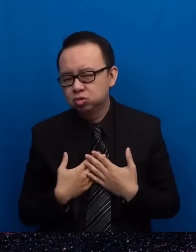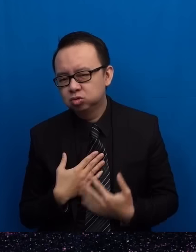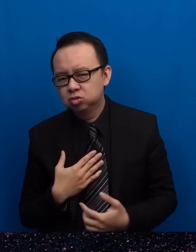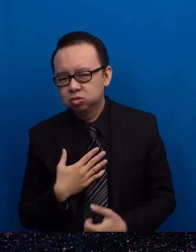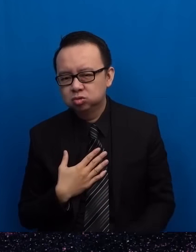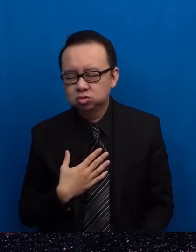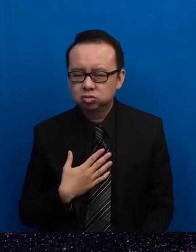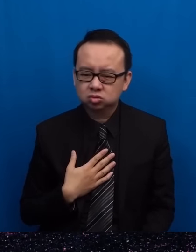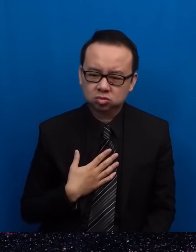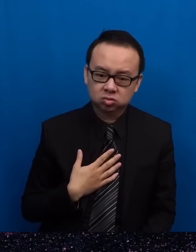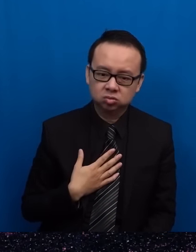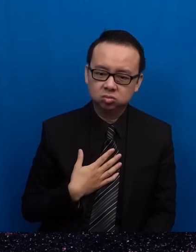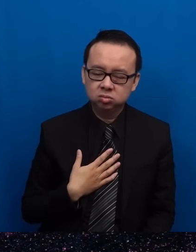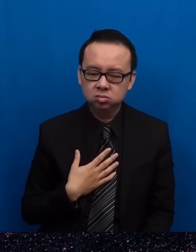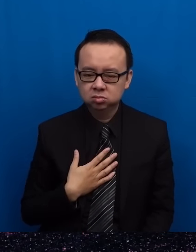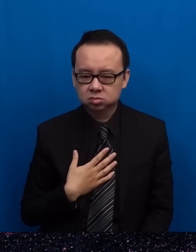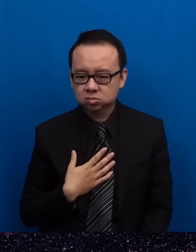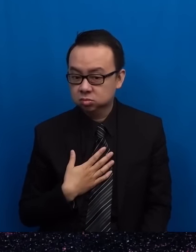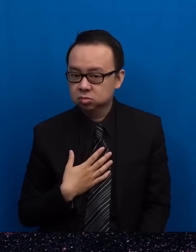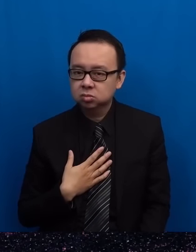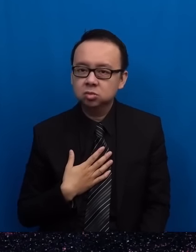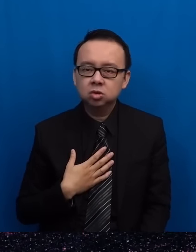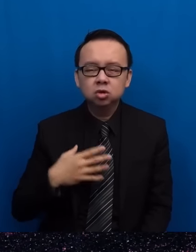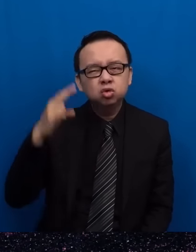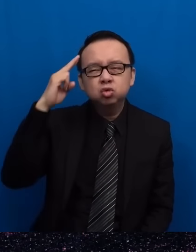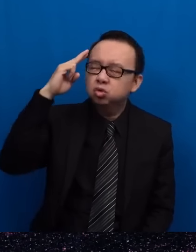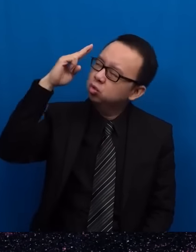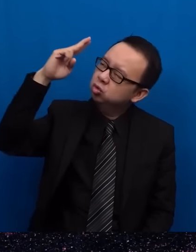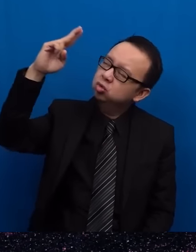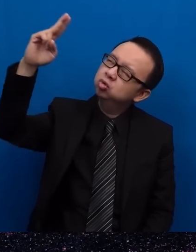kekuatanku. Tuhan, kita tak akan memberi ular beracun.